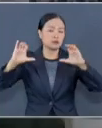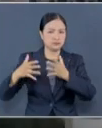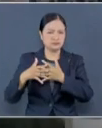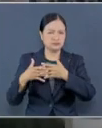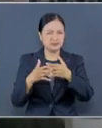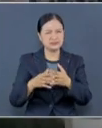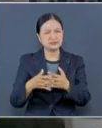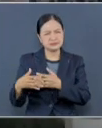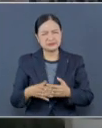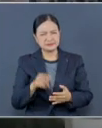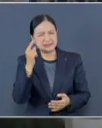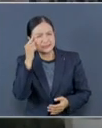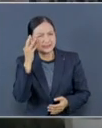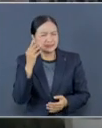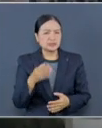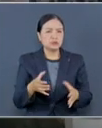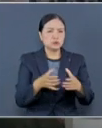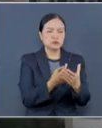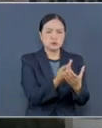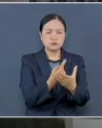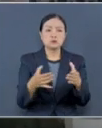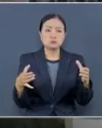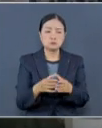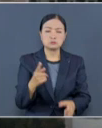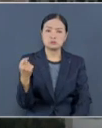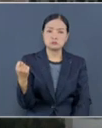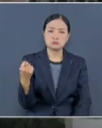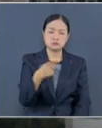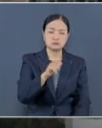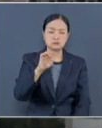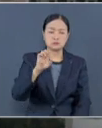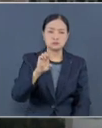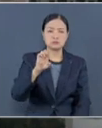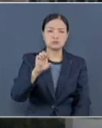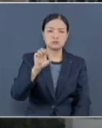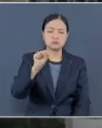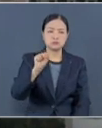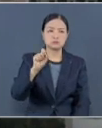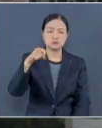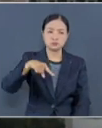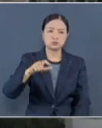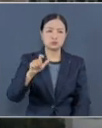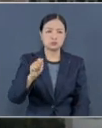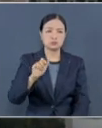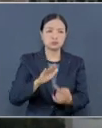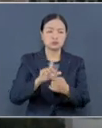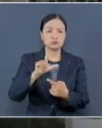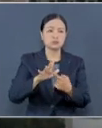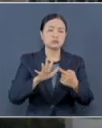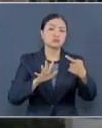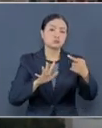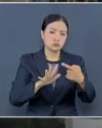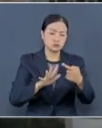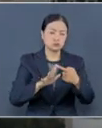กับเรื่องของกองกำลังตัวแทนและกลุ่มฮิสซอเลาะนะฮะในเลบานอนด้วยทั้งนี้สหรัฐเองก็กำลังหาเส้นทางปลอดภัยให้กับชาวอเมริกัน